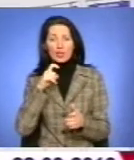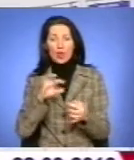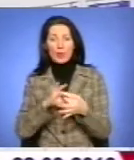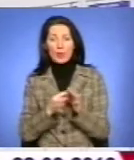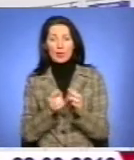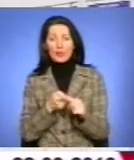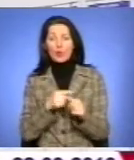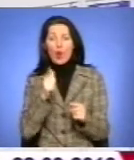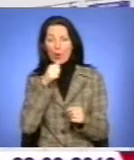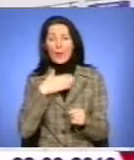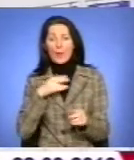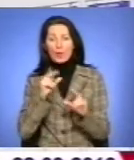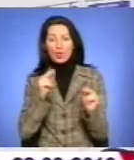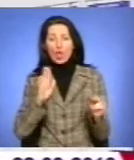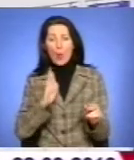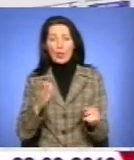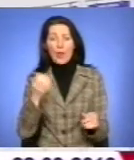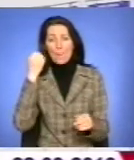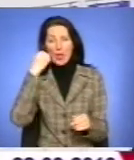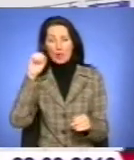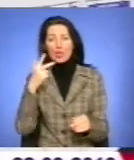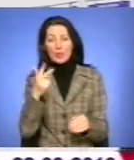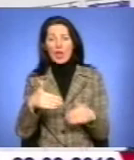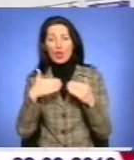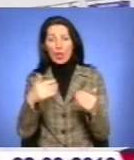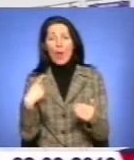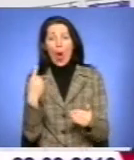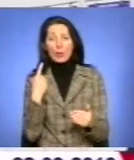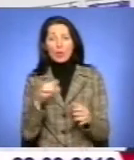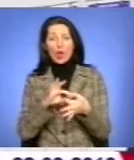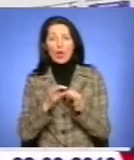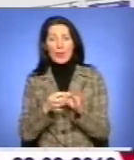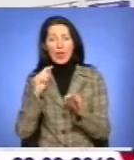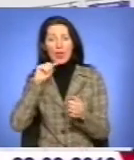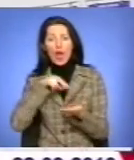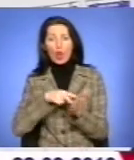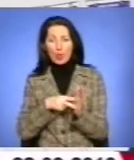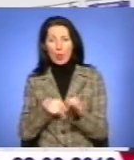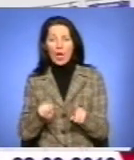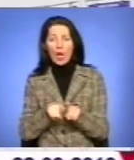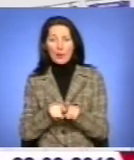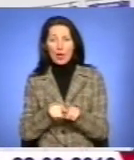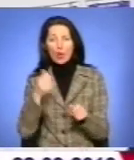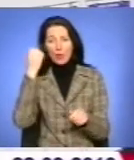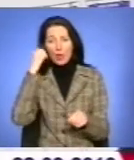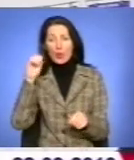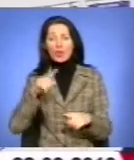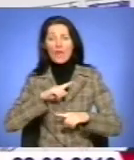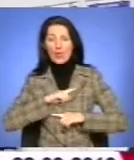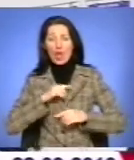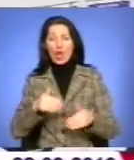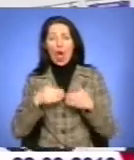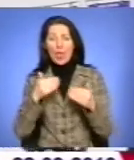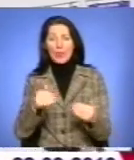бути переможцем третього етапу, тобто обласної олімпіади з економіки, а також переможцем фінального етапу